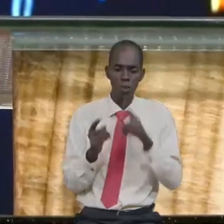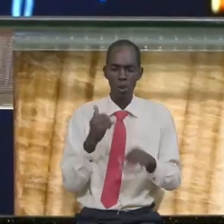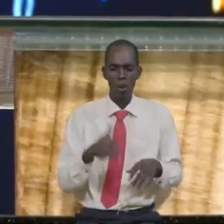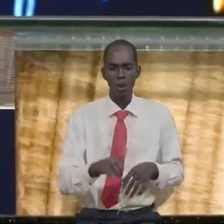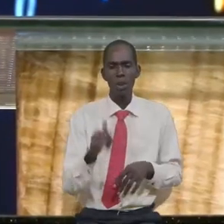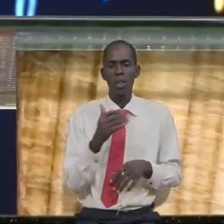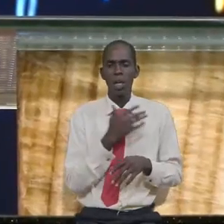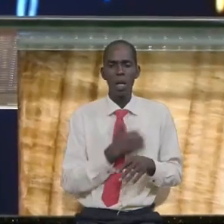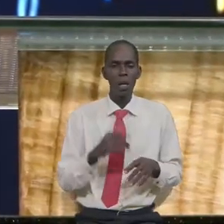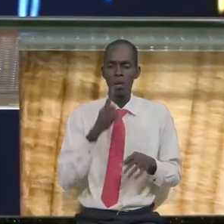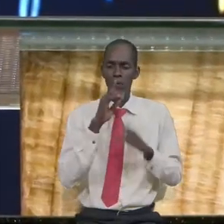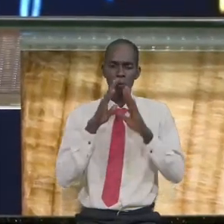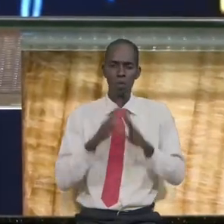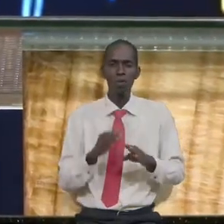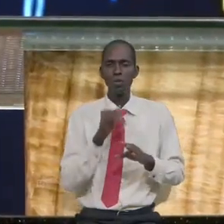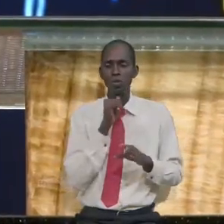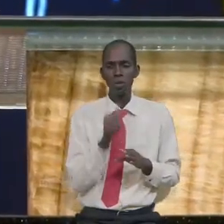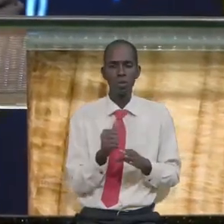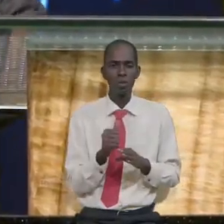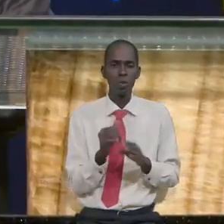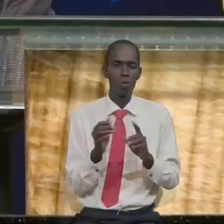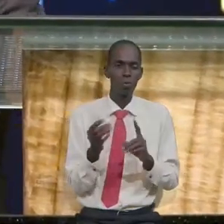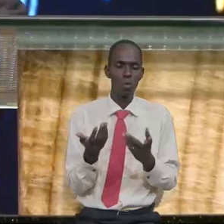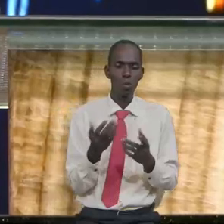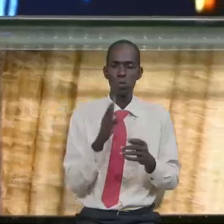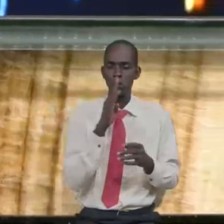te tais point. Verset 10.